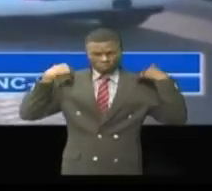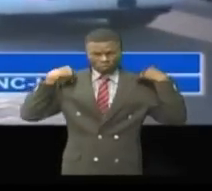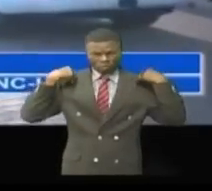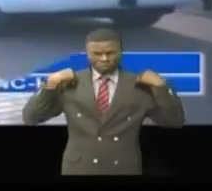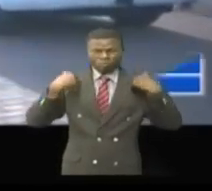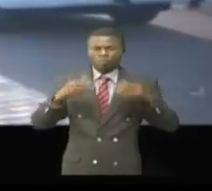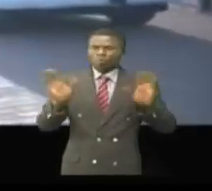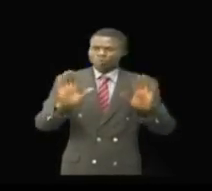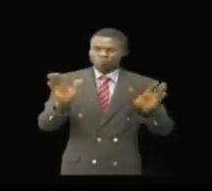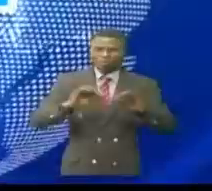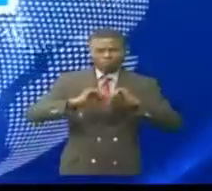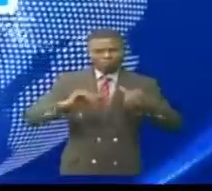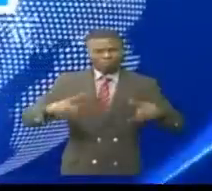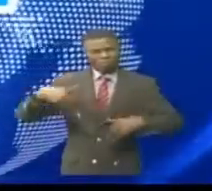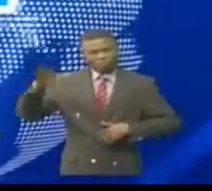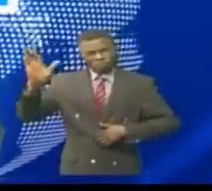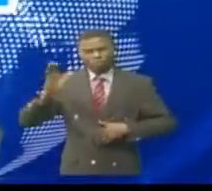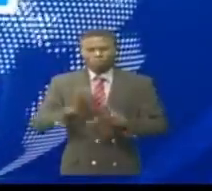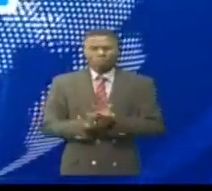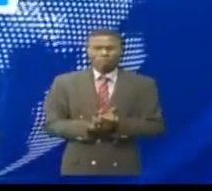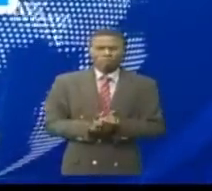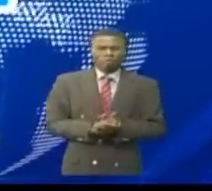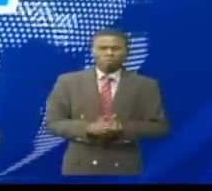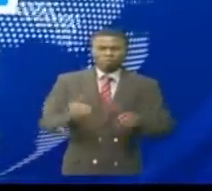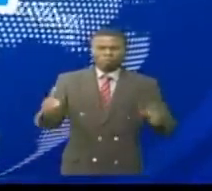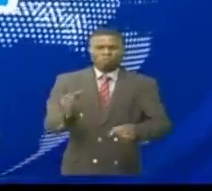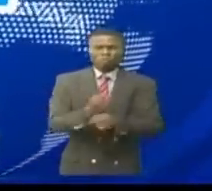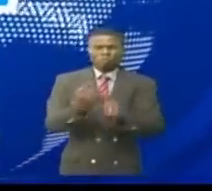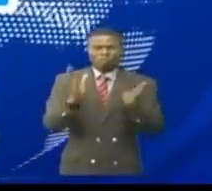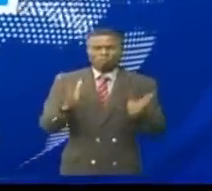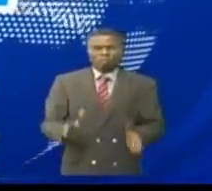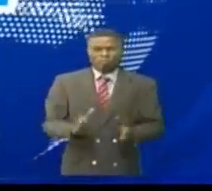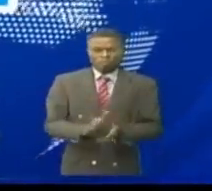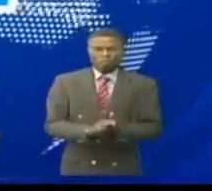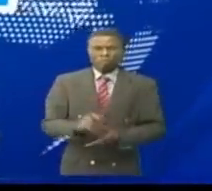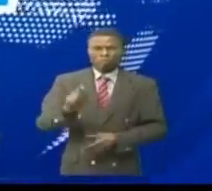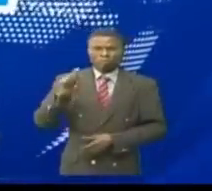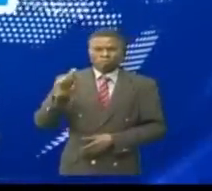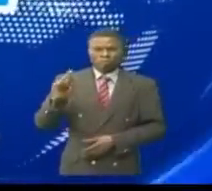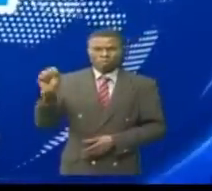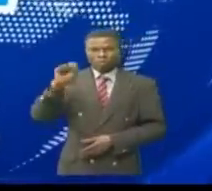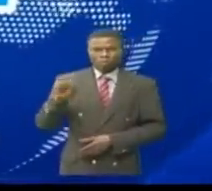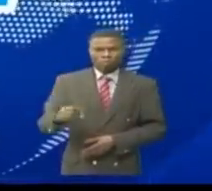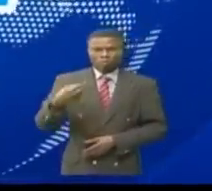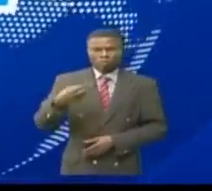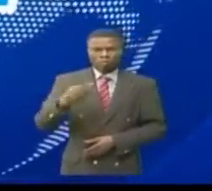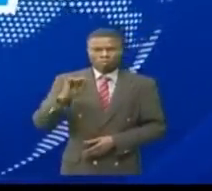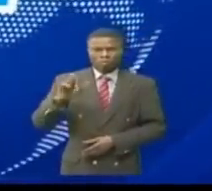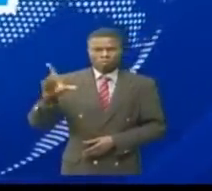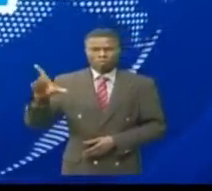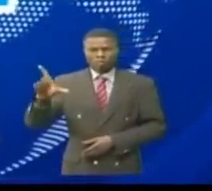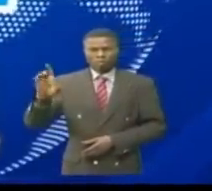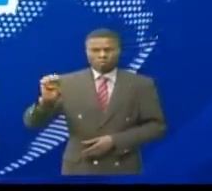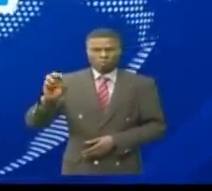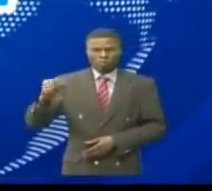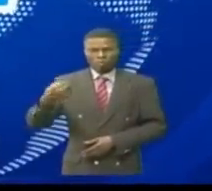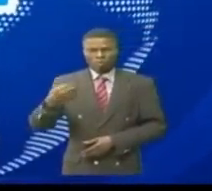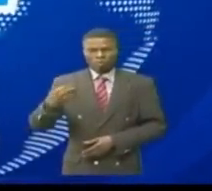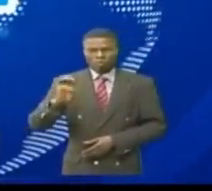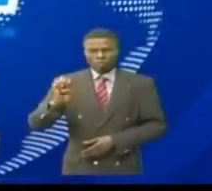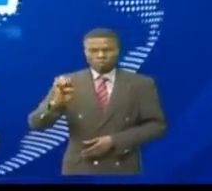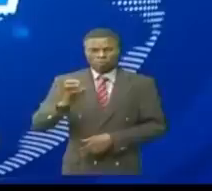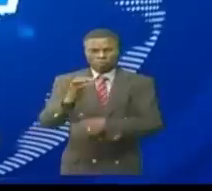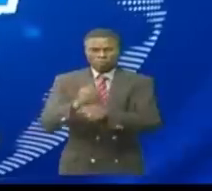dit au revoir. Et les paysans du territoire de Chilingi dans le Kasaï viennent de recevoir un appui du gouvernement en